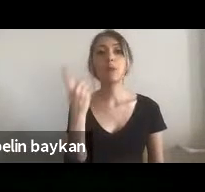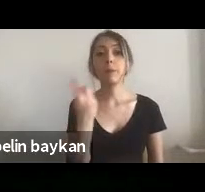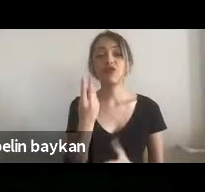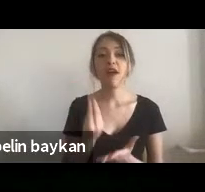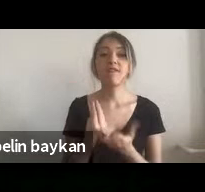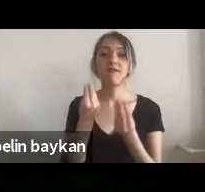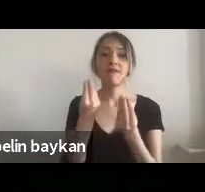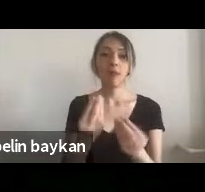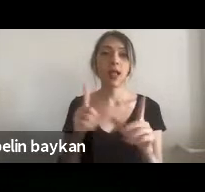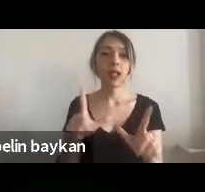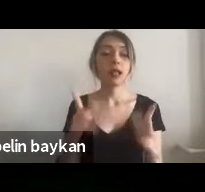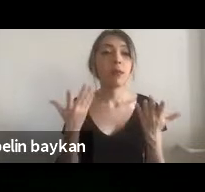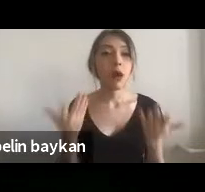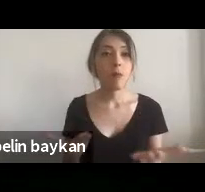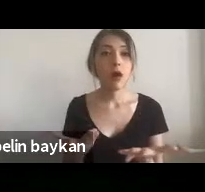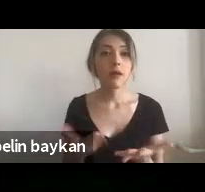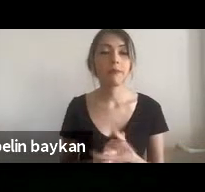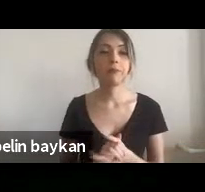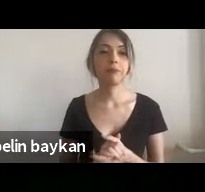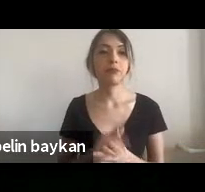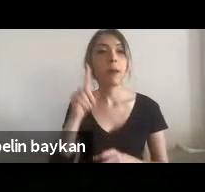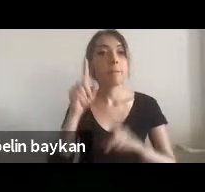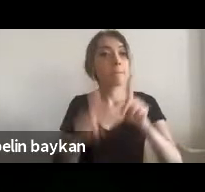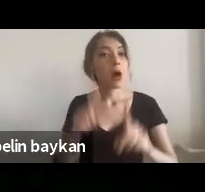Ama beraberinde bazen bir